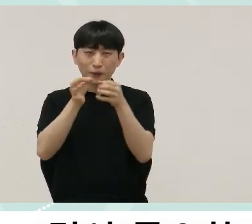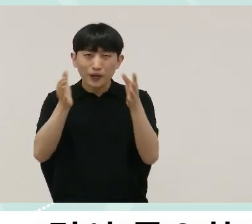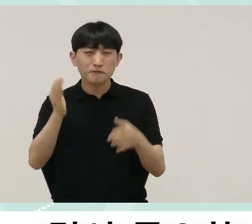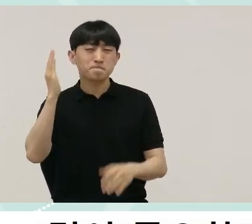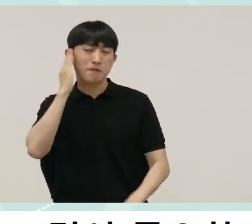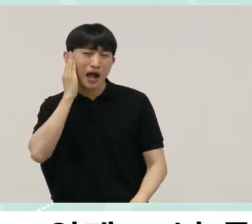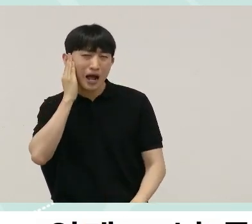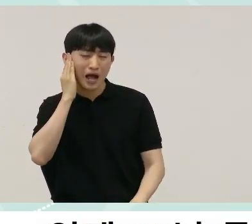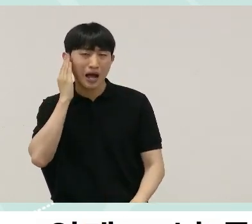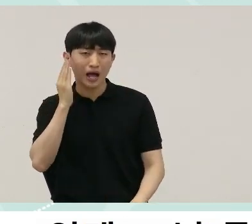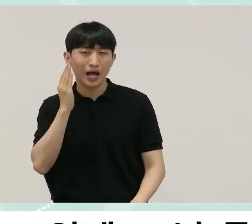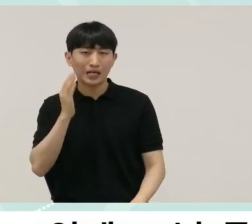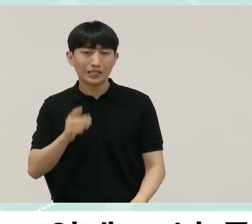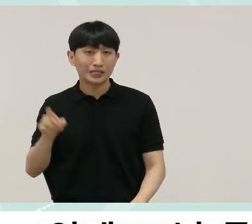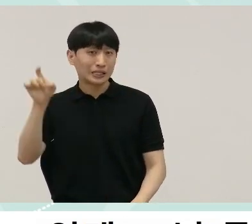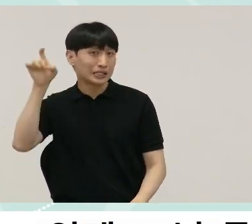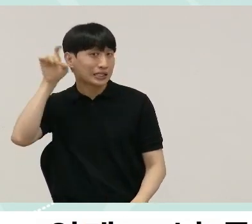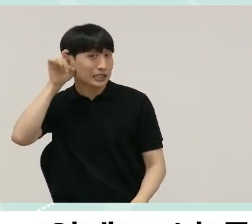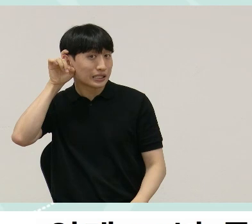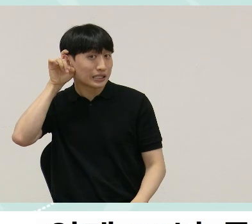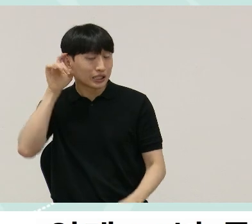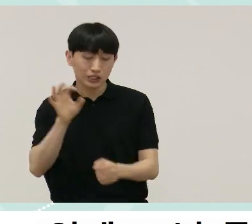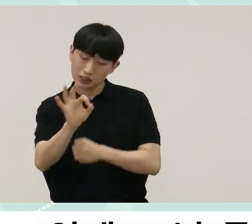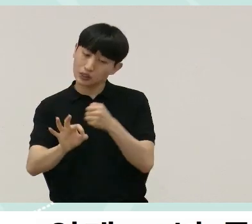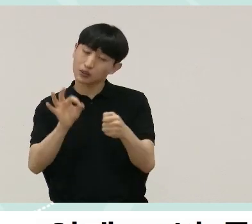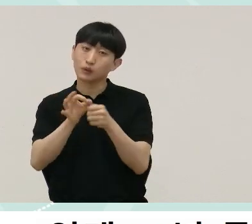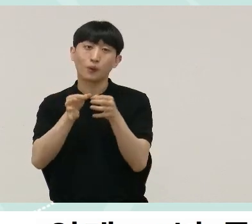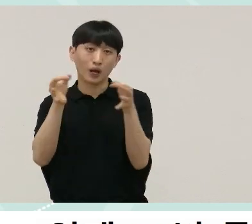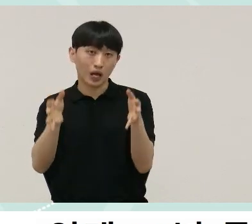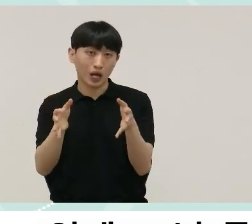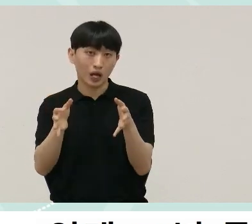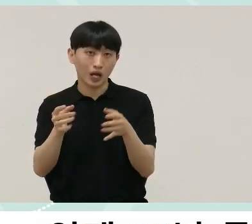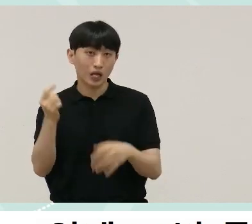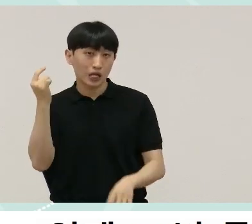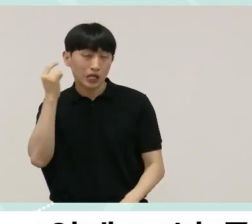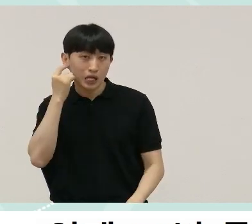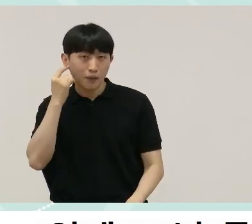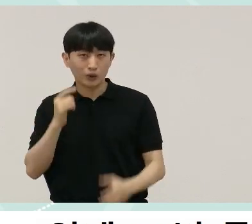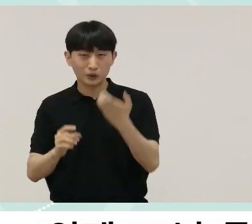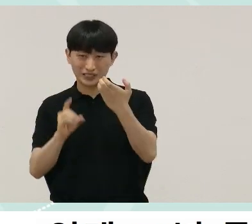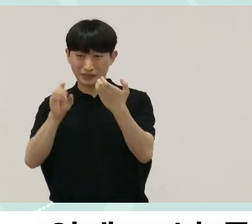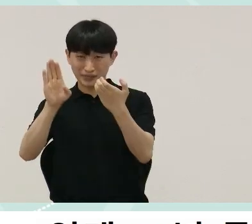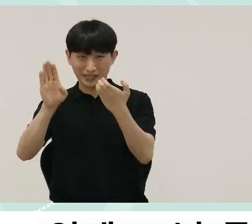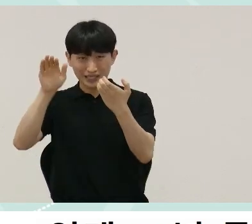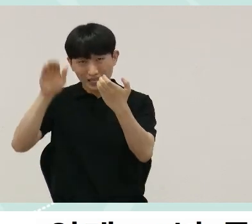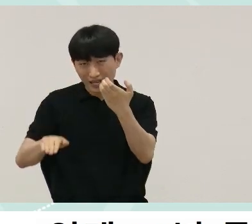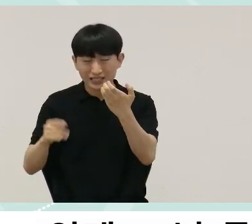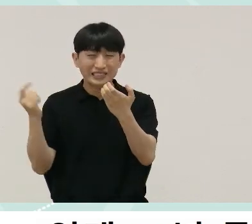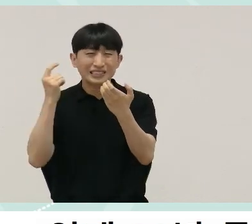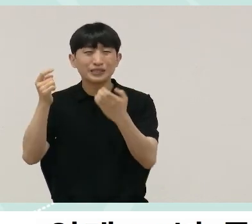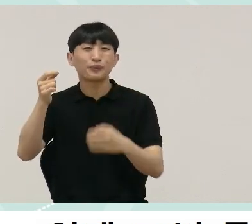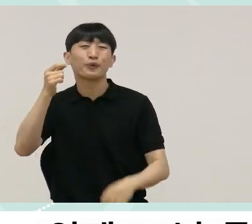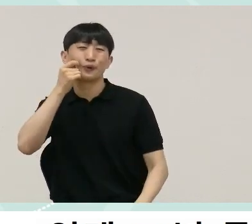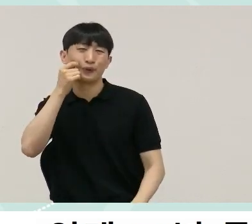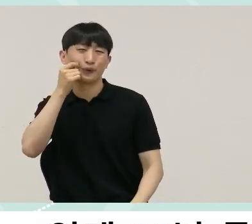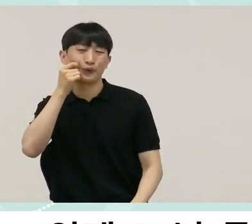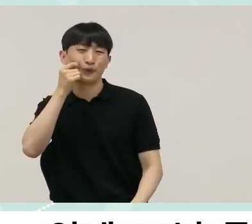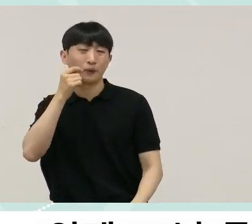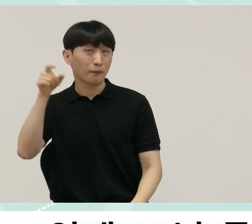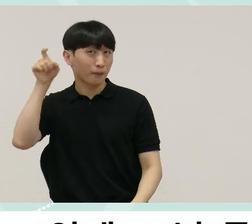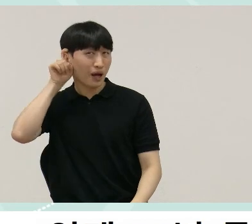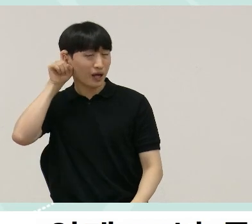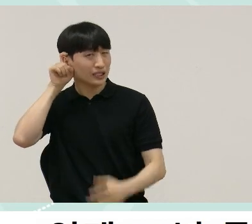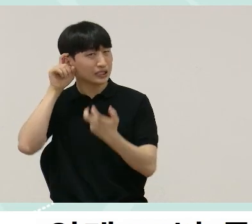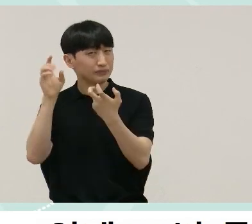계속해서 16년 동안 사용을 했습니다. 양쪽 귀가 거의 90데시벨로 보청기를 끼워도 70데시벨에